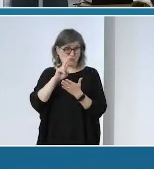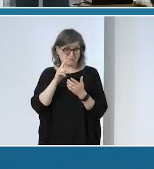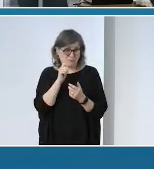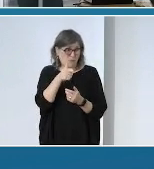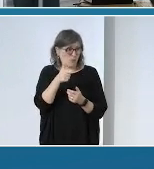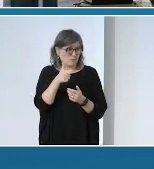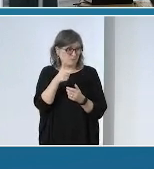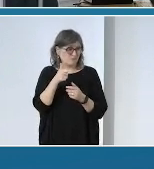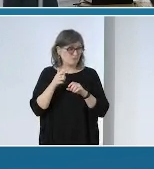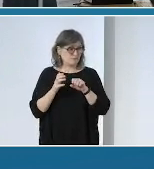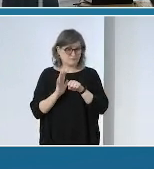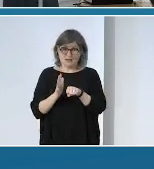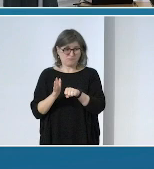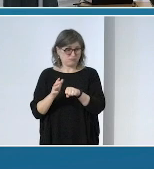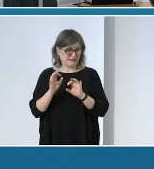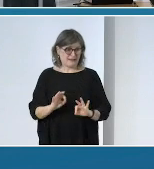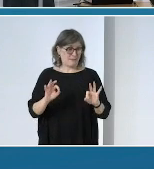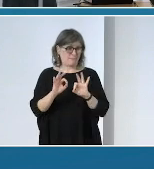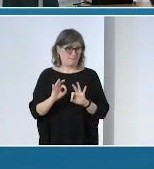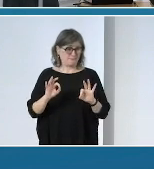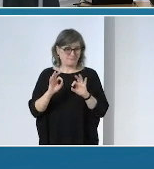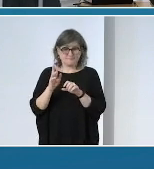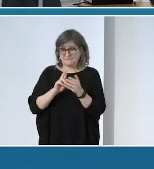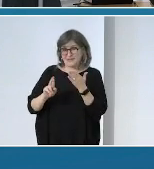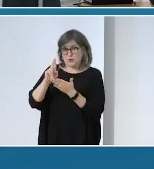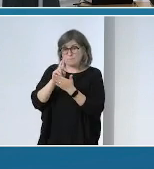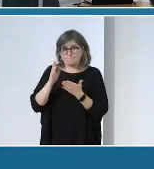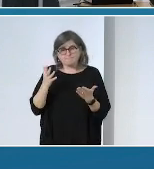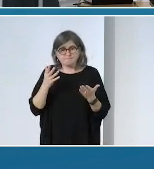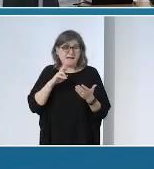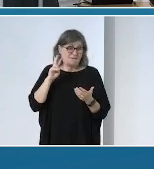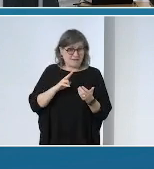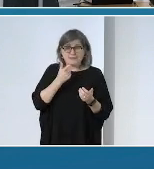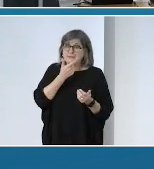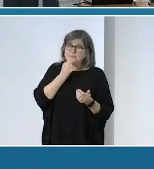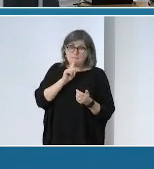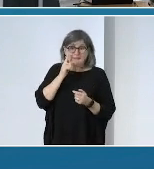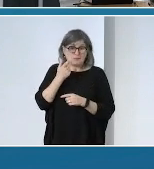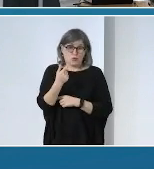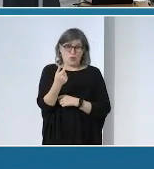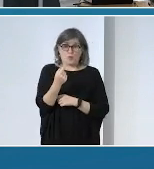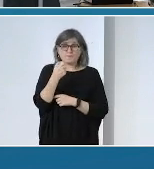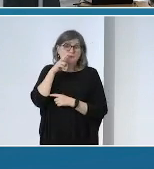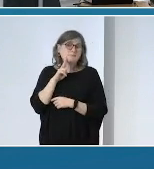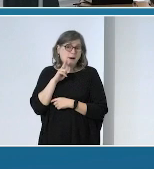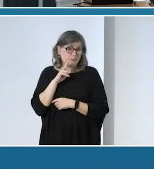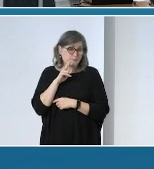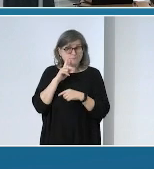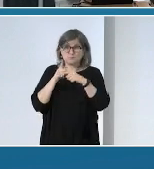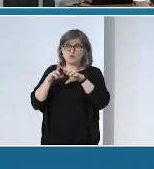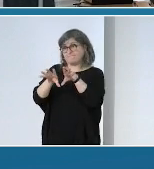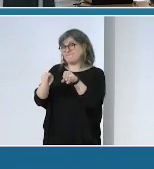moyens. Donc assez naturellement, même si c'est pas simple pour le couple parental d'abord et puis la